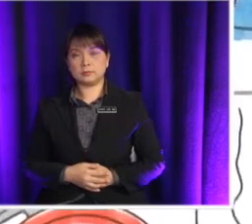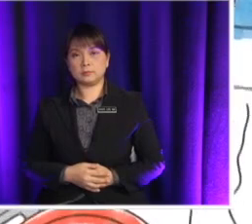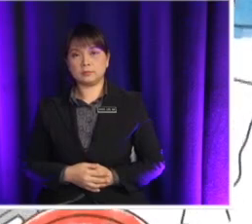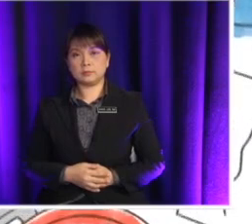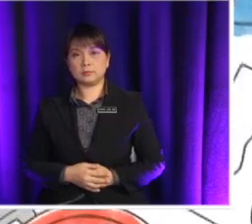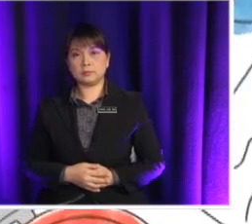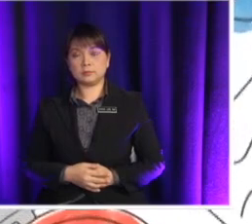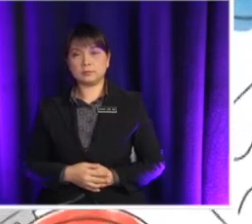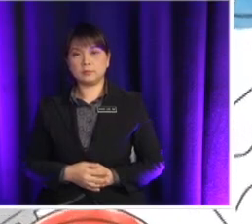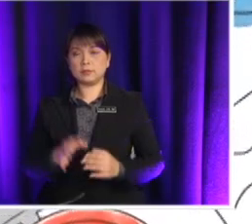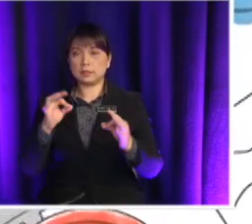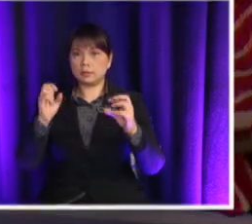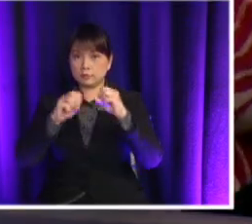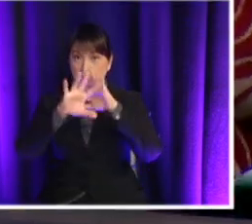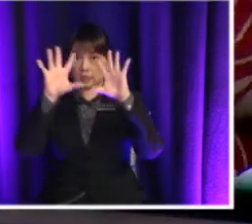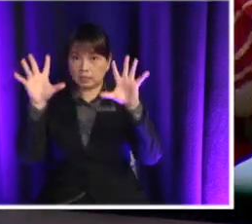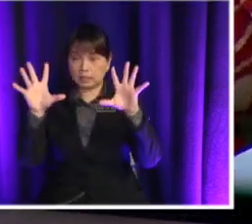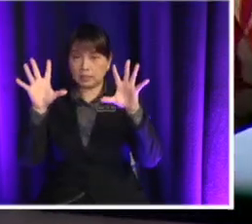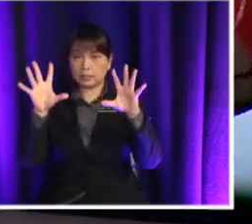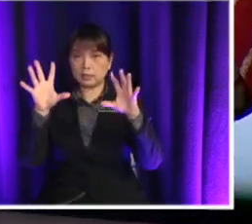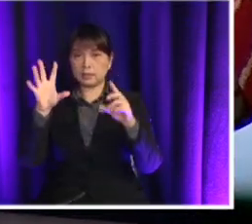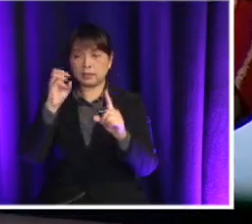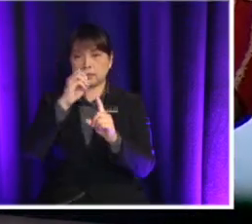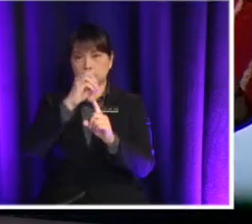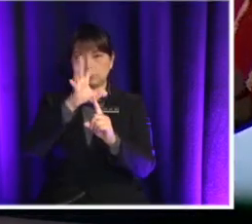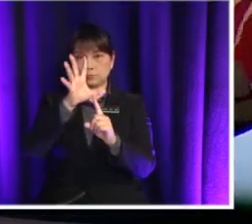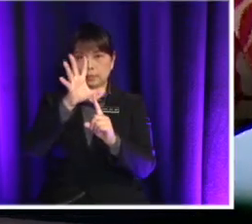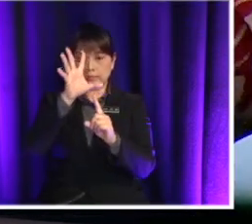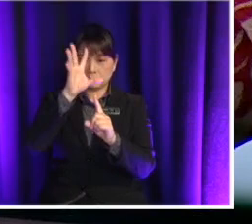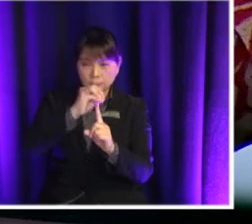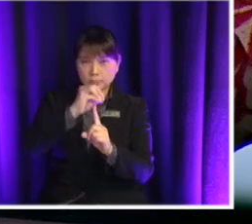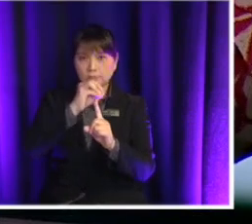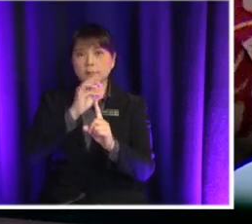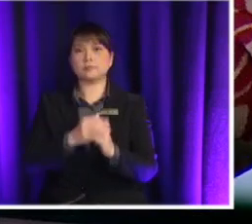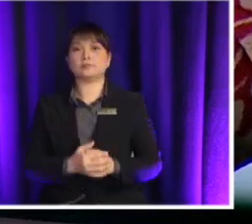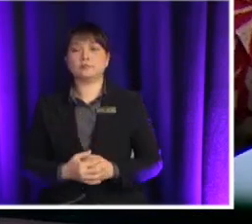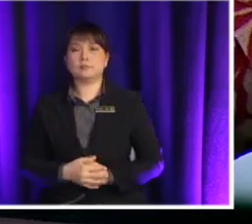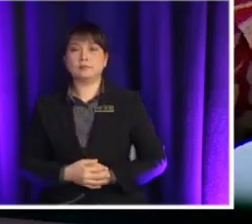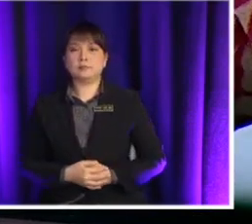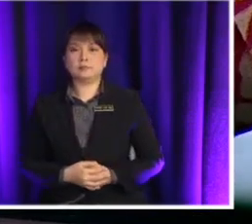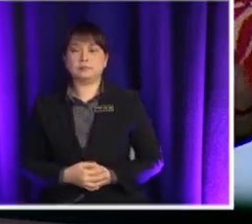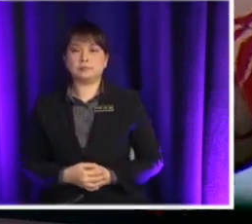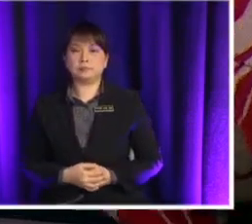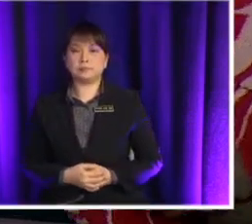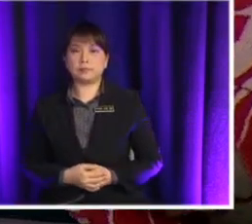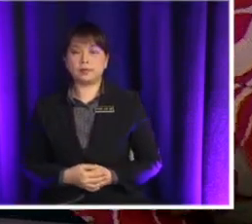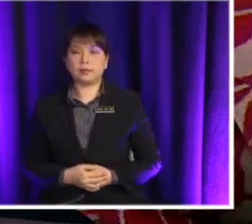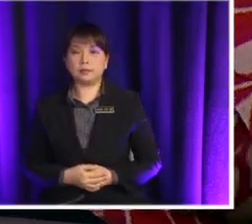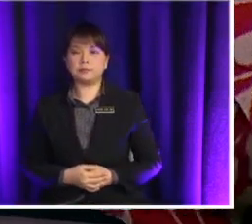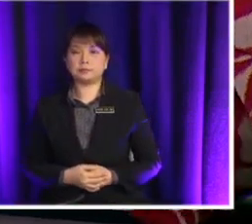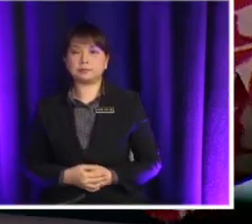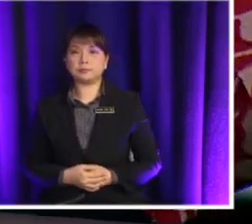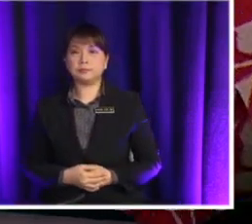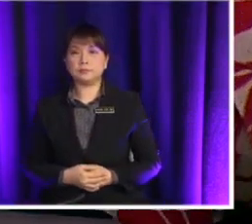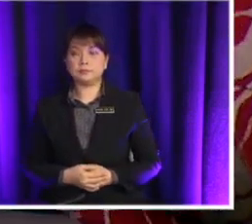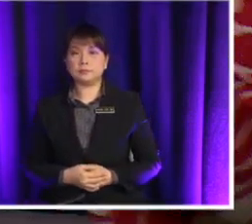akan terpadam. Ya, kalau kita bagi cahaya yang terang pada dia, okey, bila terang nilai rintangan ADR ni akan rendah. Okey,